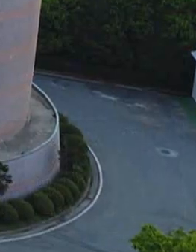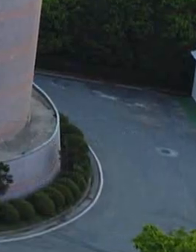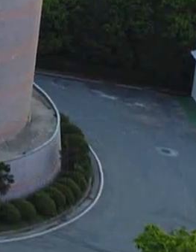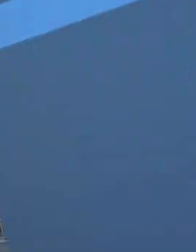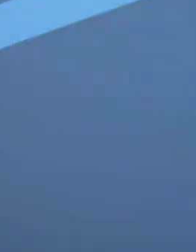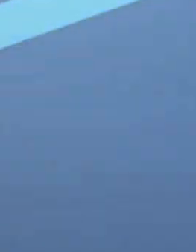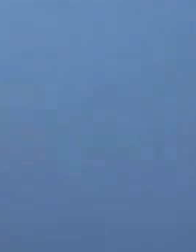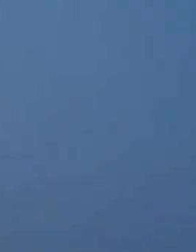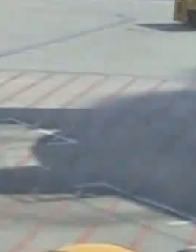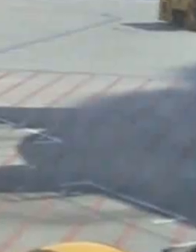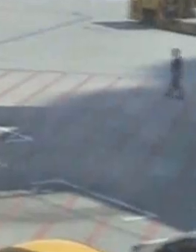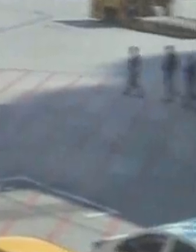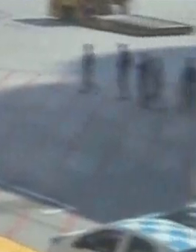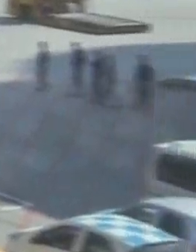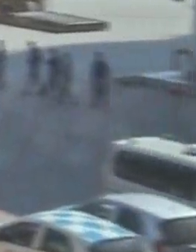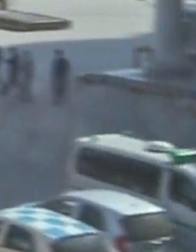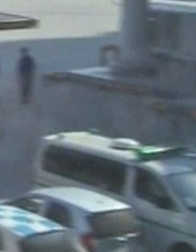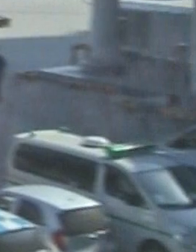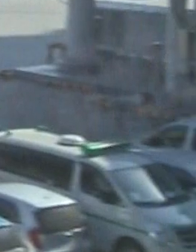있습니다.